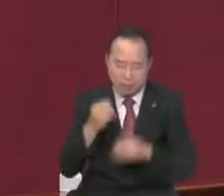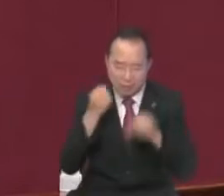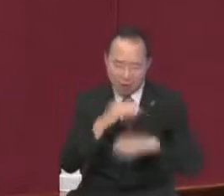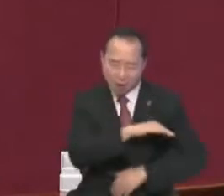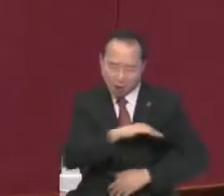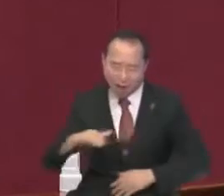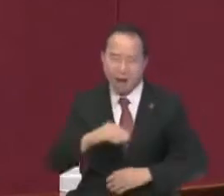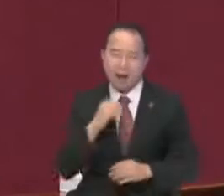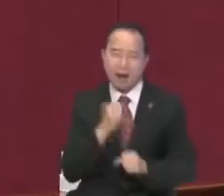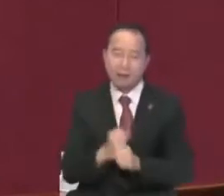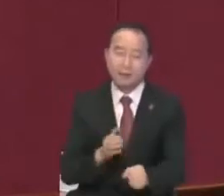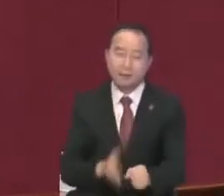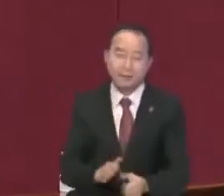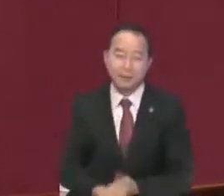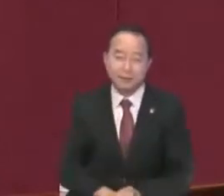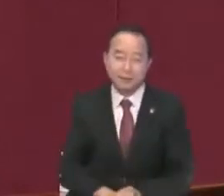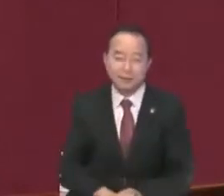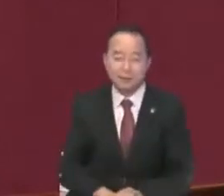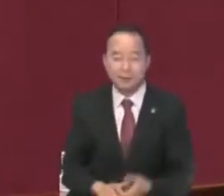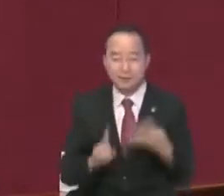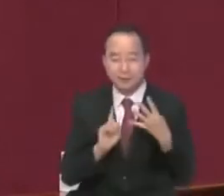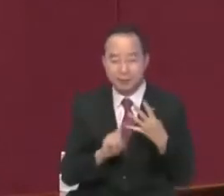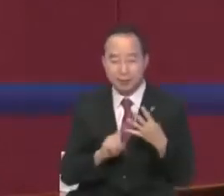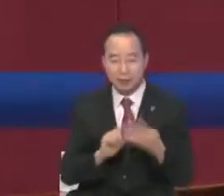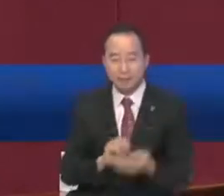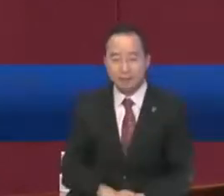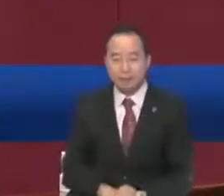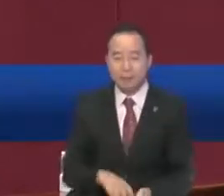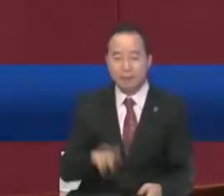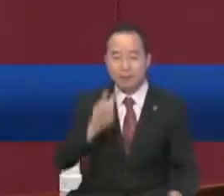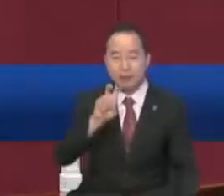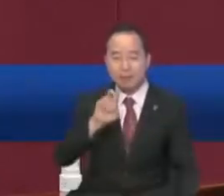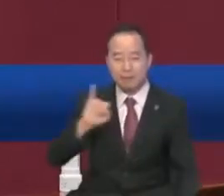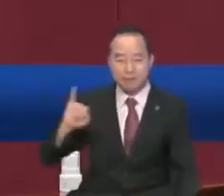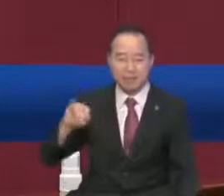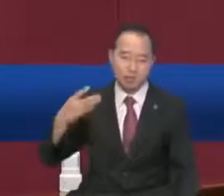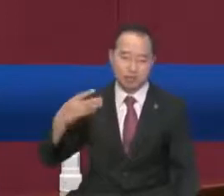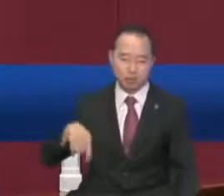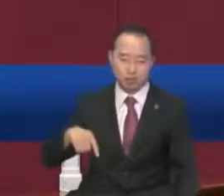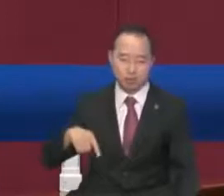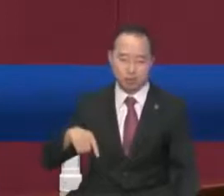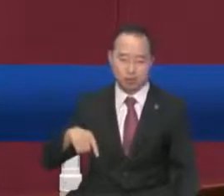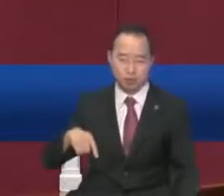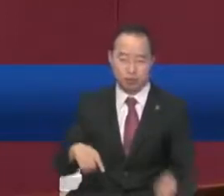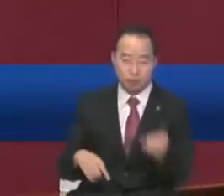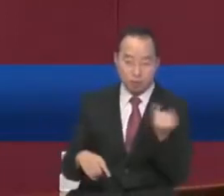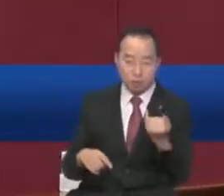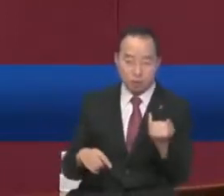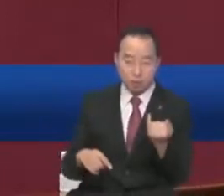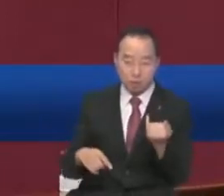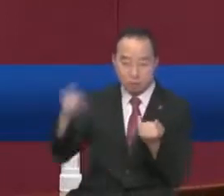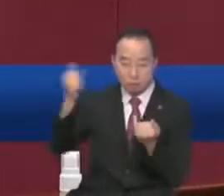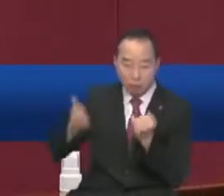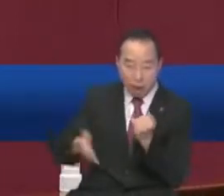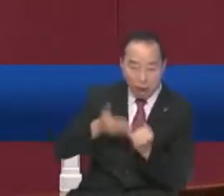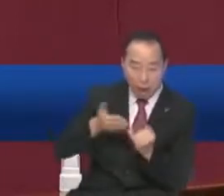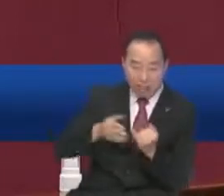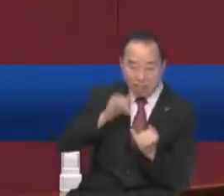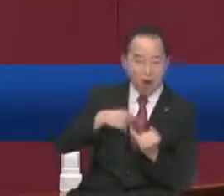강화합시다. 넷째, 미투에 응답하는 국회가 돼야 합니다. 이제 이 국회에 잠자고